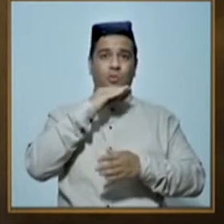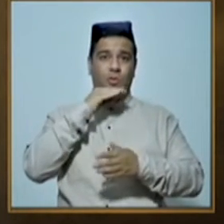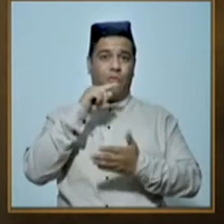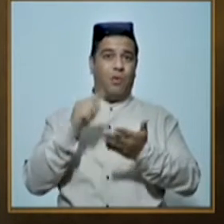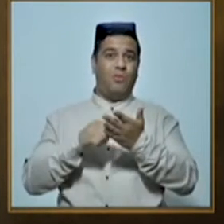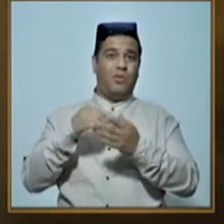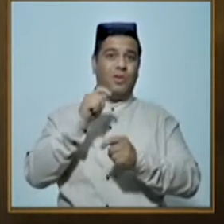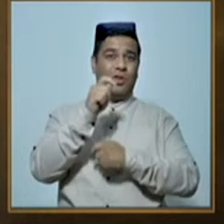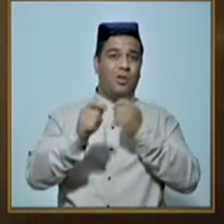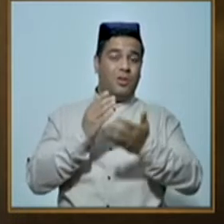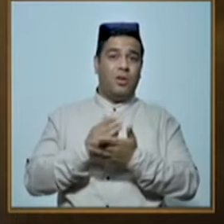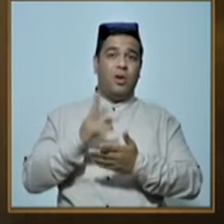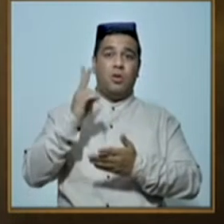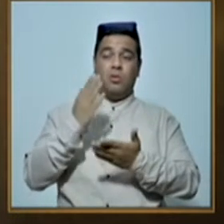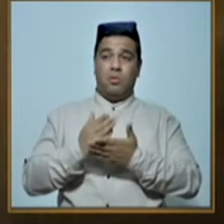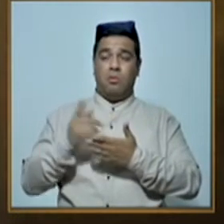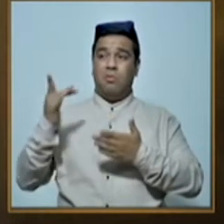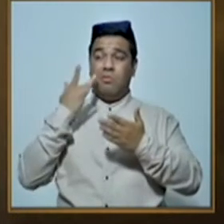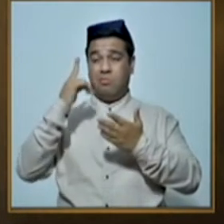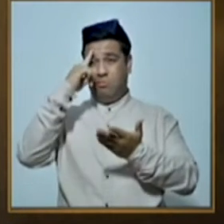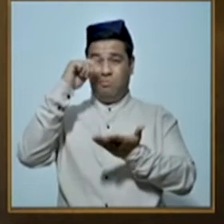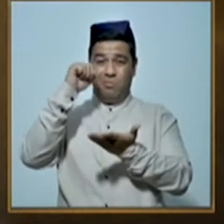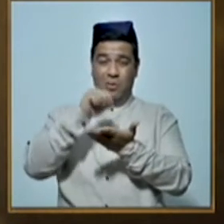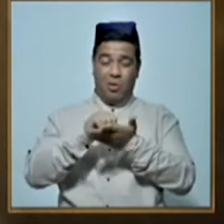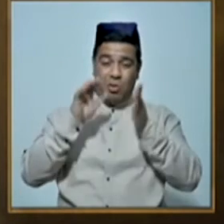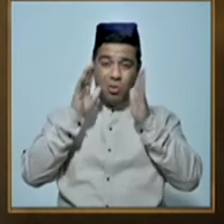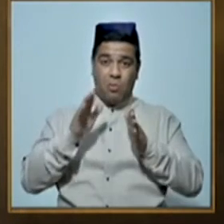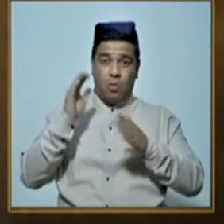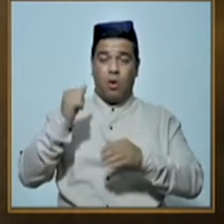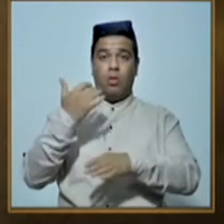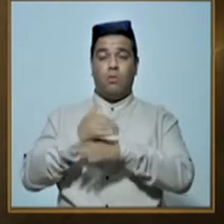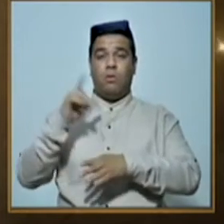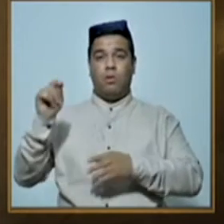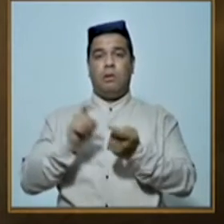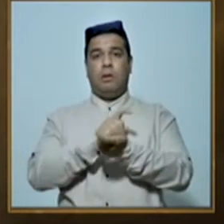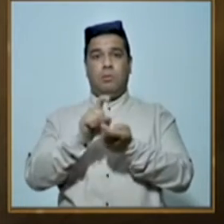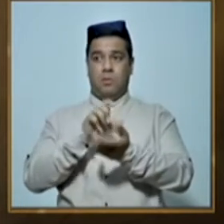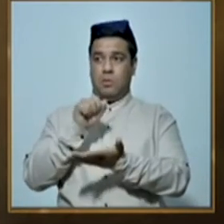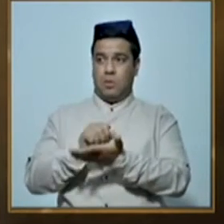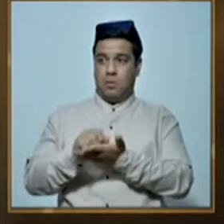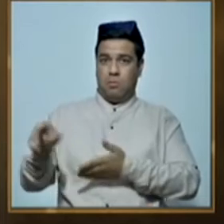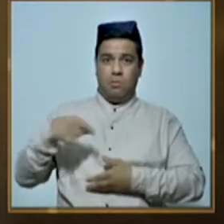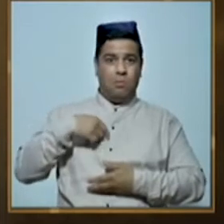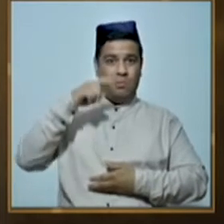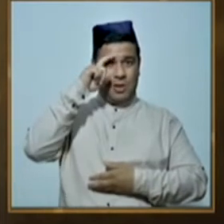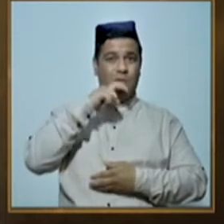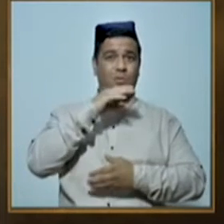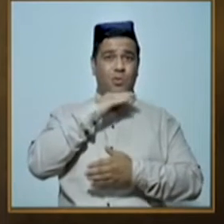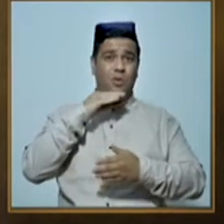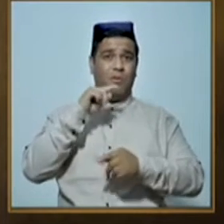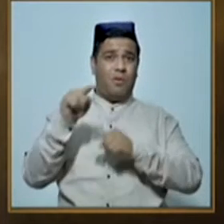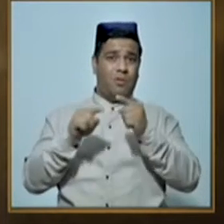Nimaga men bilan yonimda turib, peshonasini sajdaga qo'yib namoz o'qiydi-ku, ko'chaga chiqib meni g'ibatim qiladi do'stim?